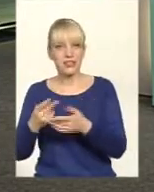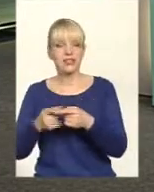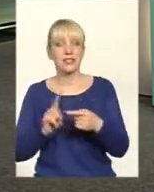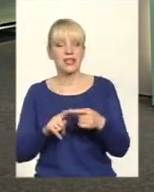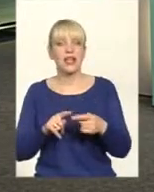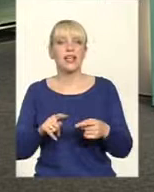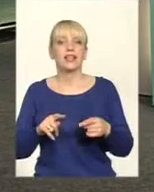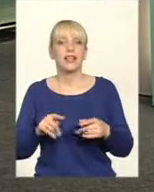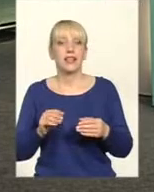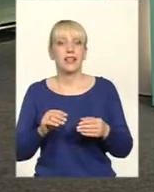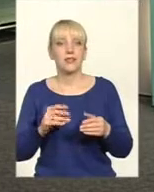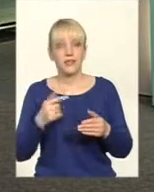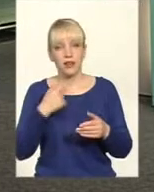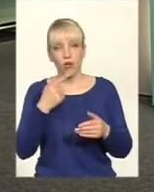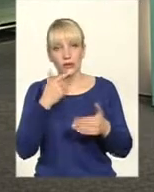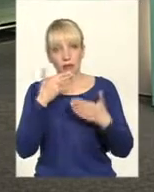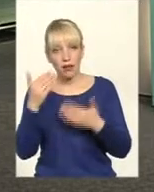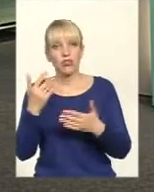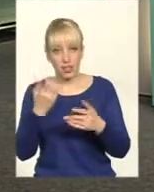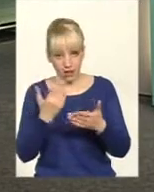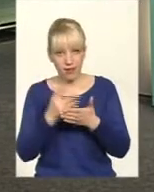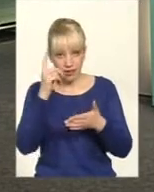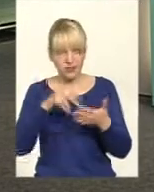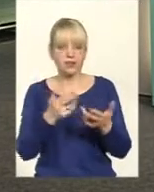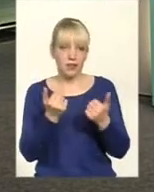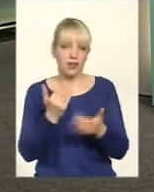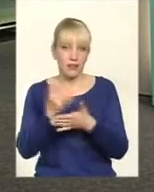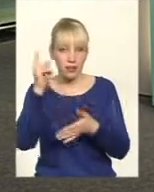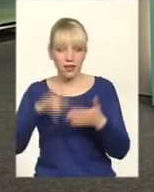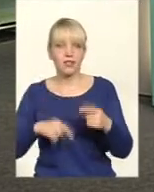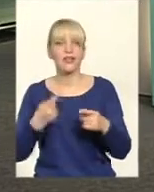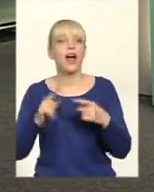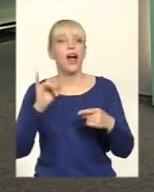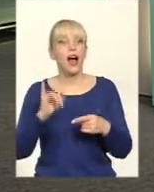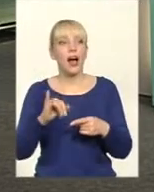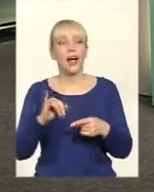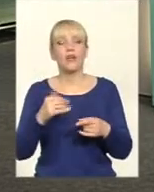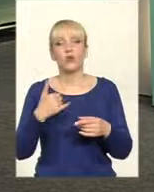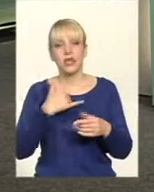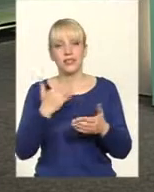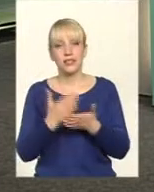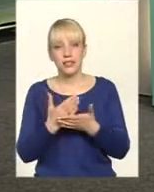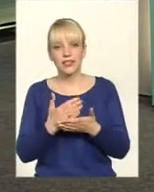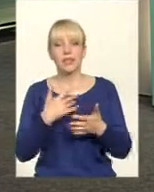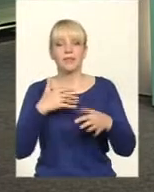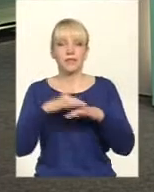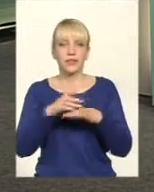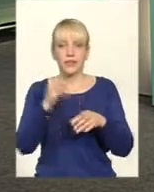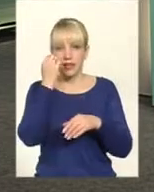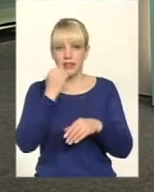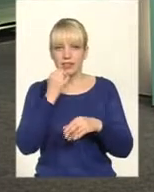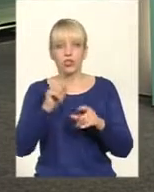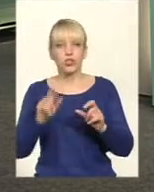у нас сьогодні є профіцит бюджету, да? Тобто ми, ну, скажімо, завдяки, ну, стрибку долара, завдяки там іншим